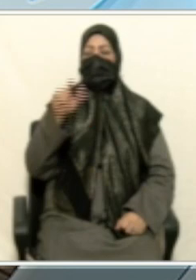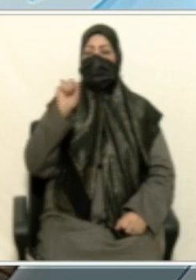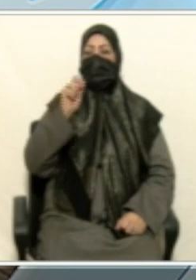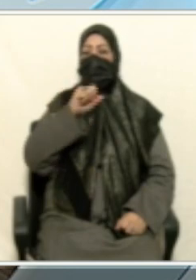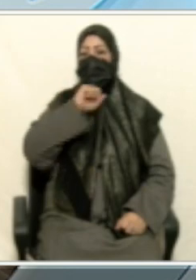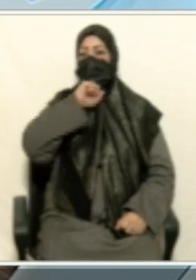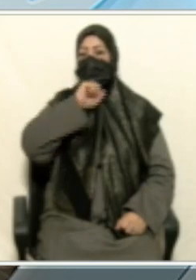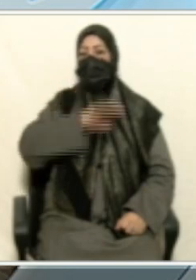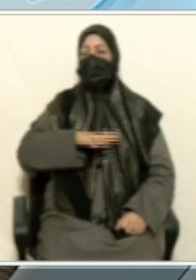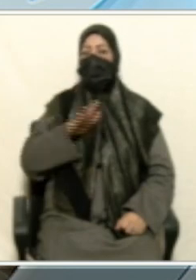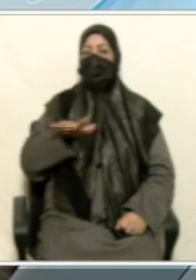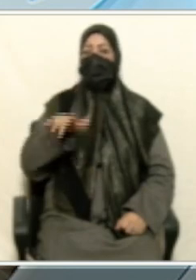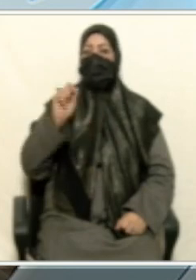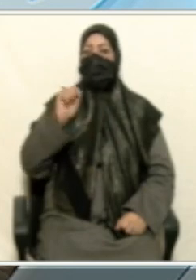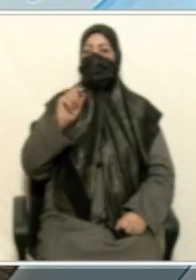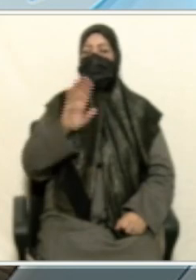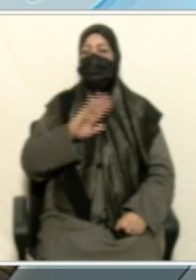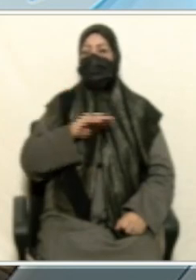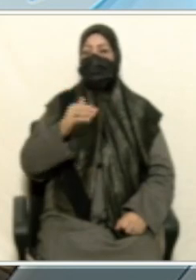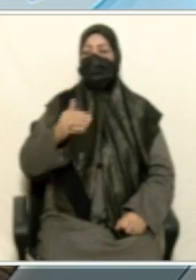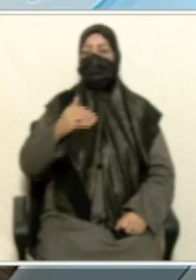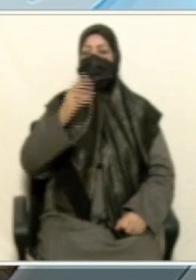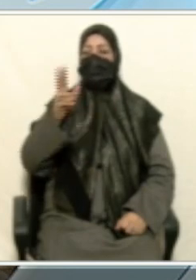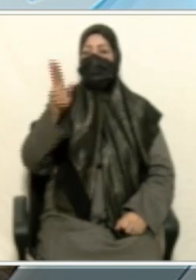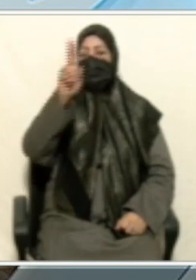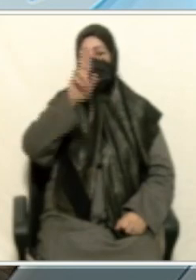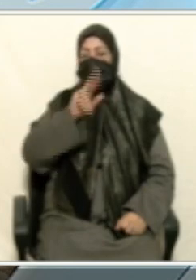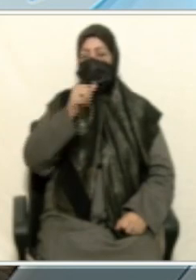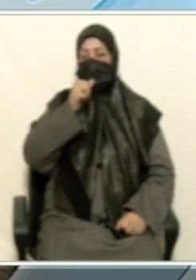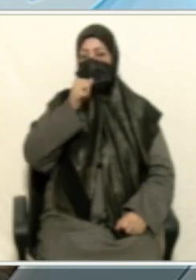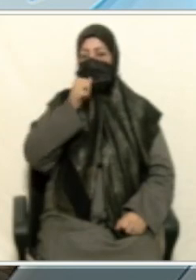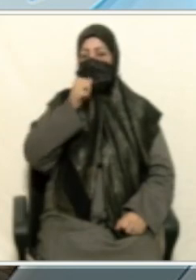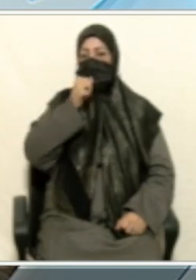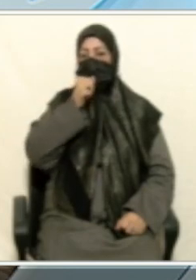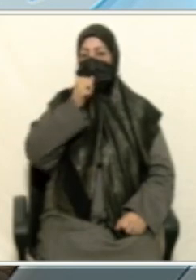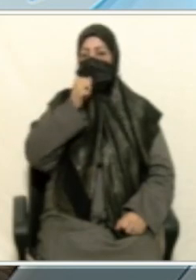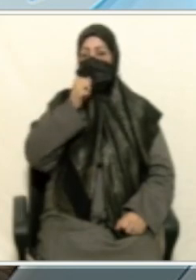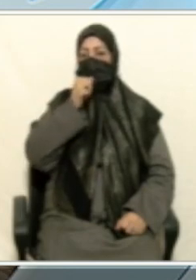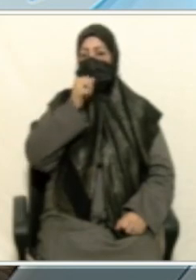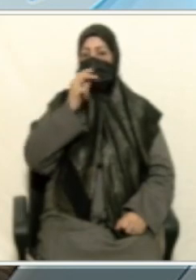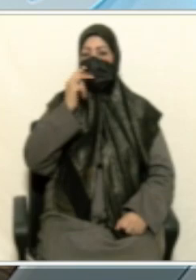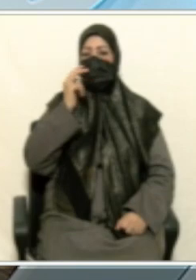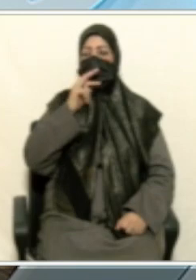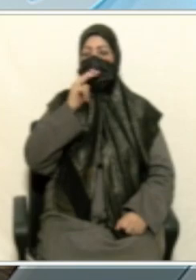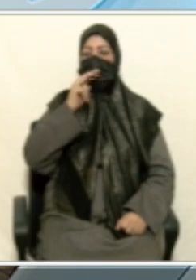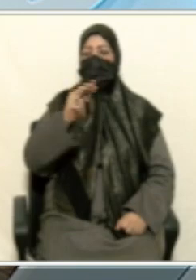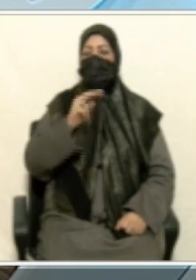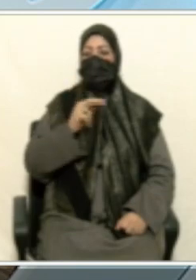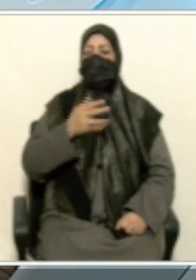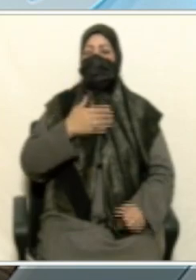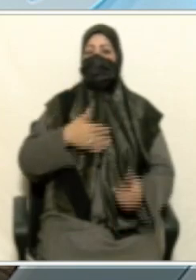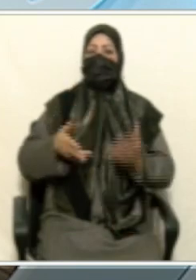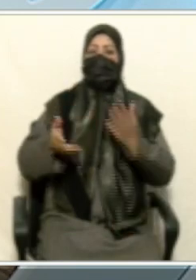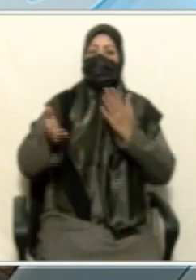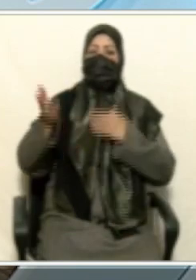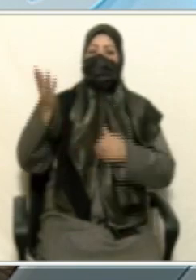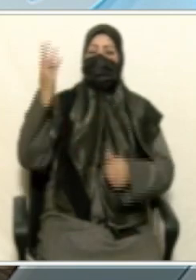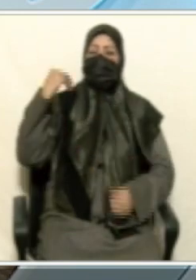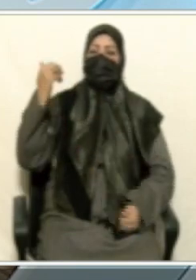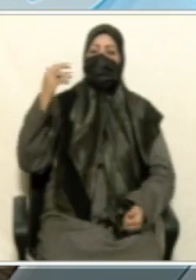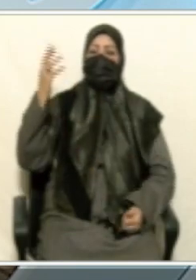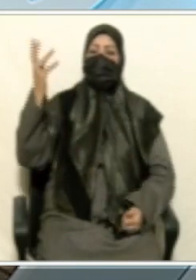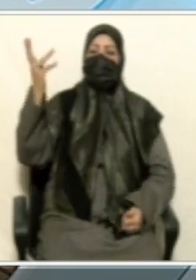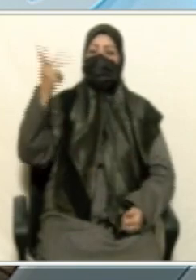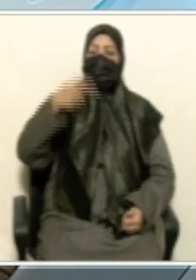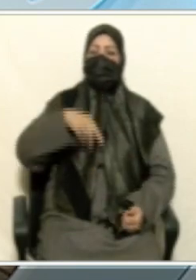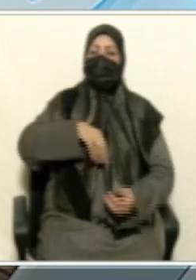وسألهم بعد أن قال هذه الكلمات، قال إن الزمان قد استدار كهيئته يوم أن خلق الله